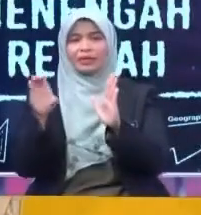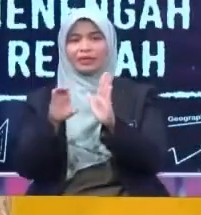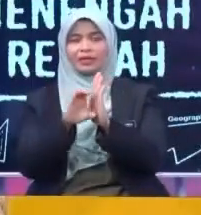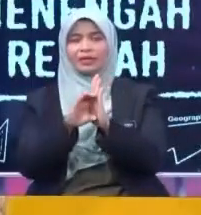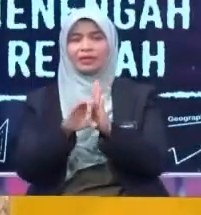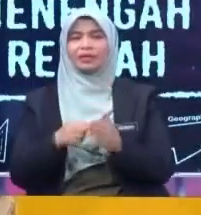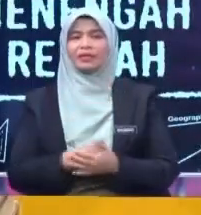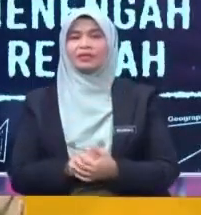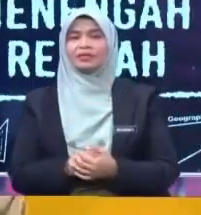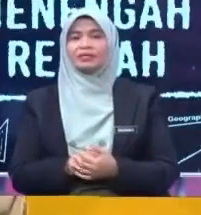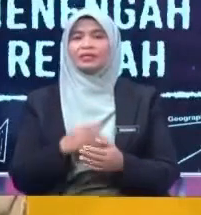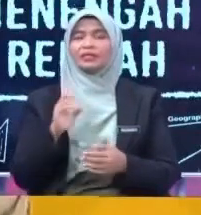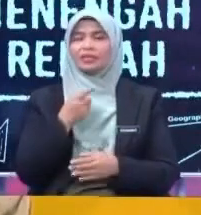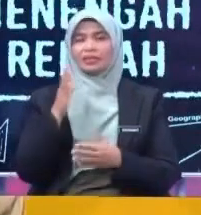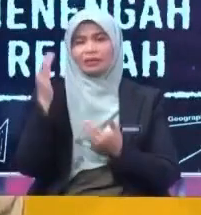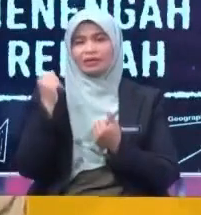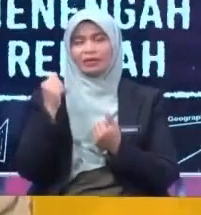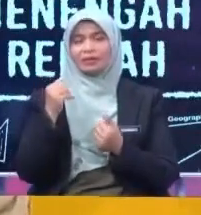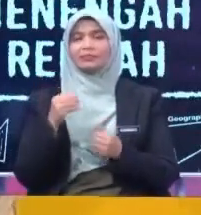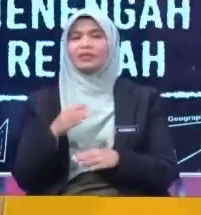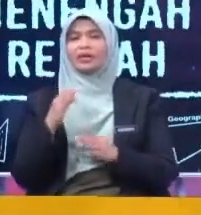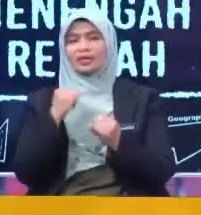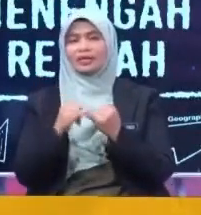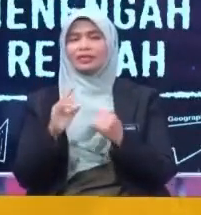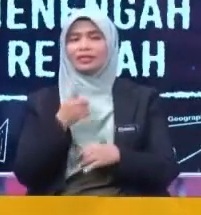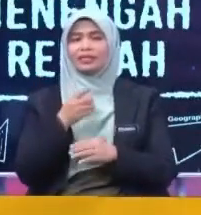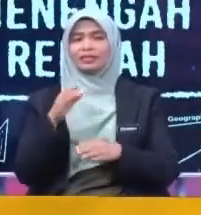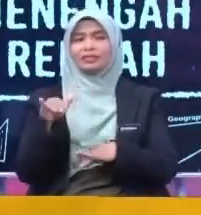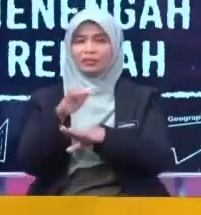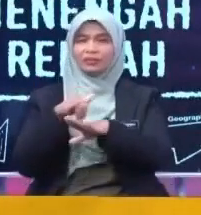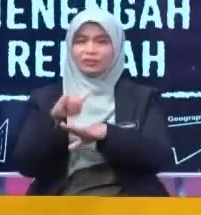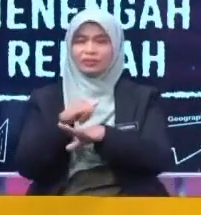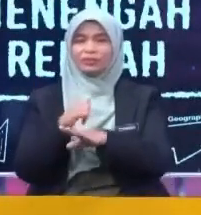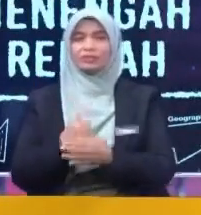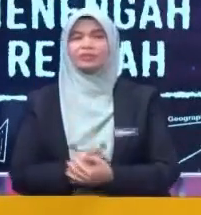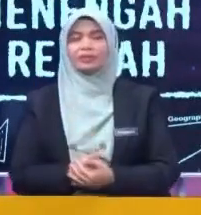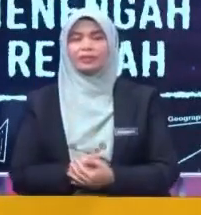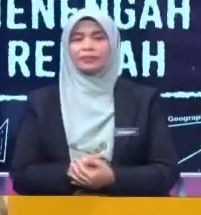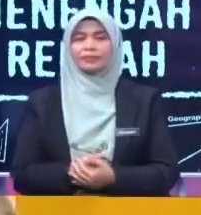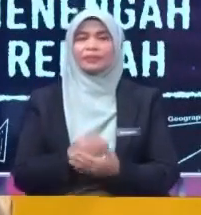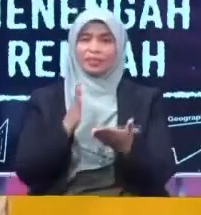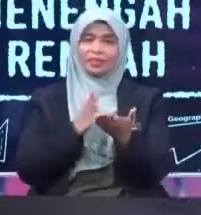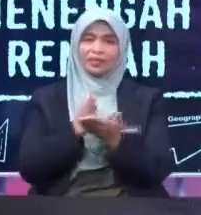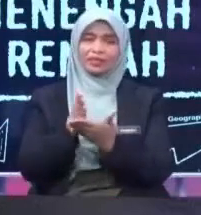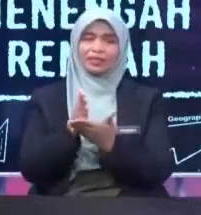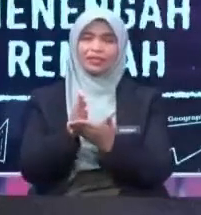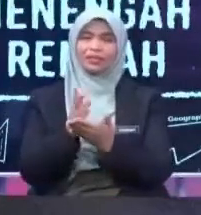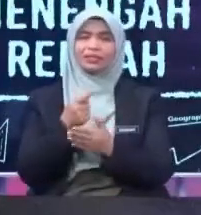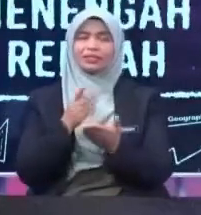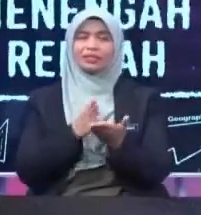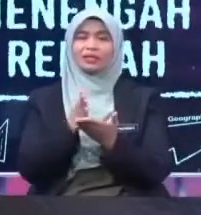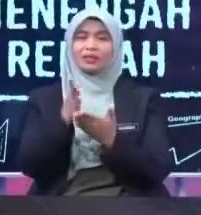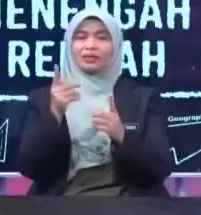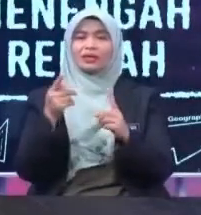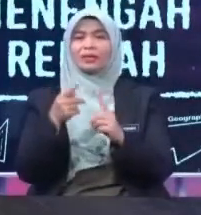destinasi terakhir kita adalah di syurga Allah SWT, insyaAllah. Amin ya rabbal alamin. Okay, seterusnya murid-murid terus kepada